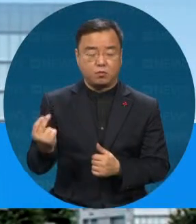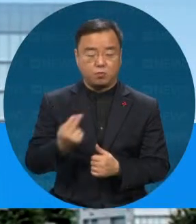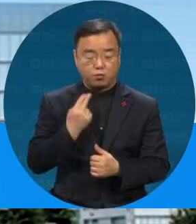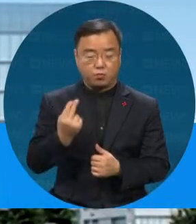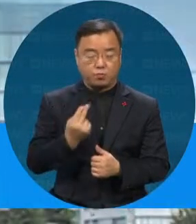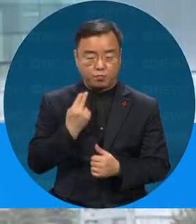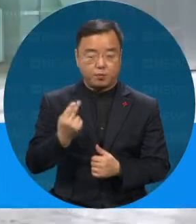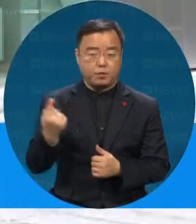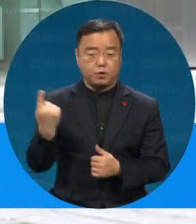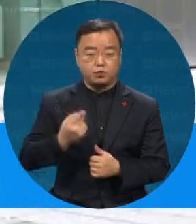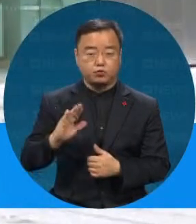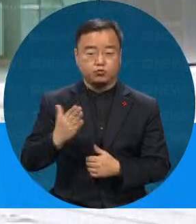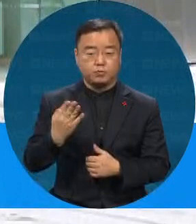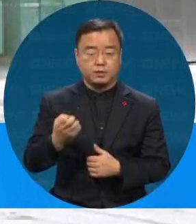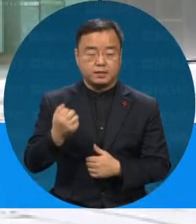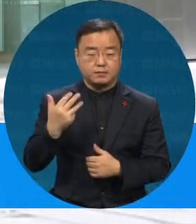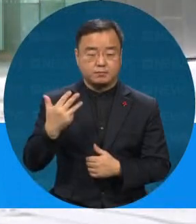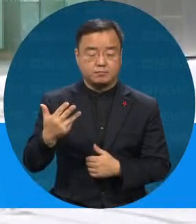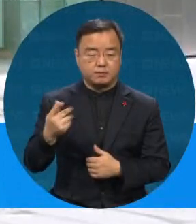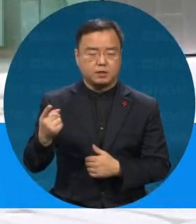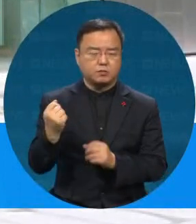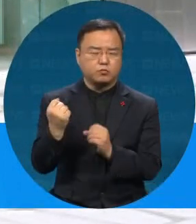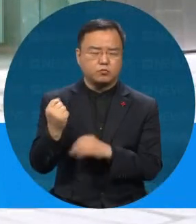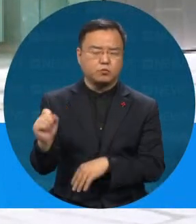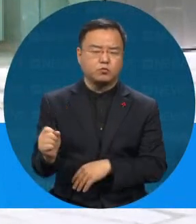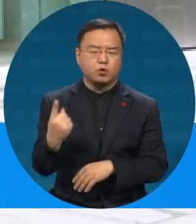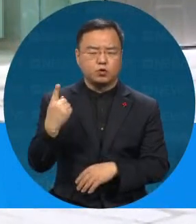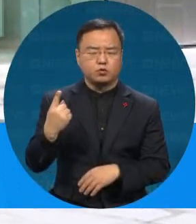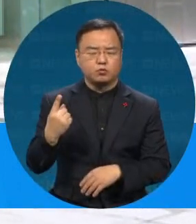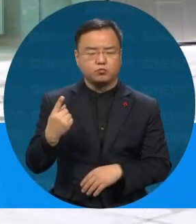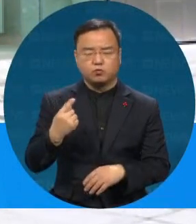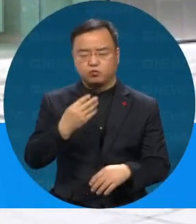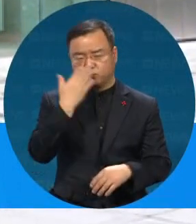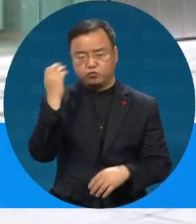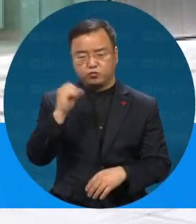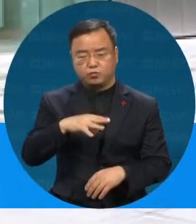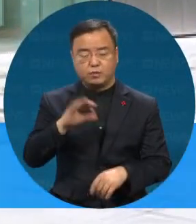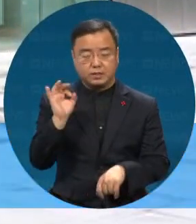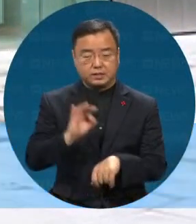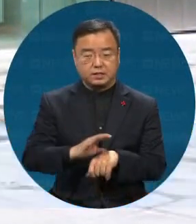1987년 작품의 출처를 무시한 채 구매해 상업적 이익을 부당하게 챙겼다고 주장하고 있습니다.